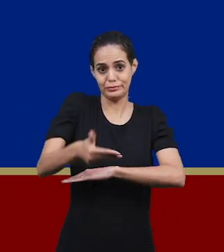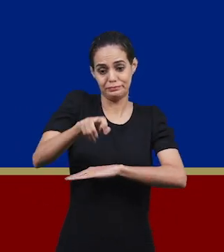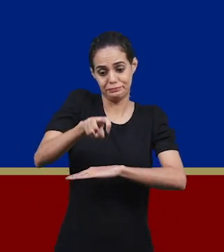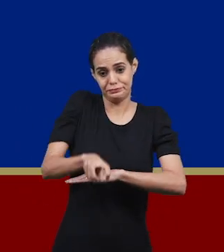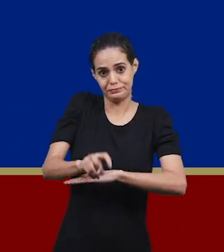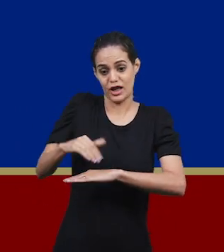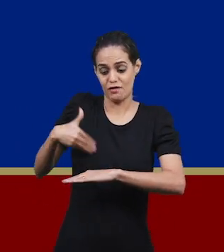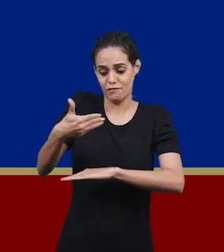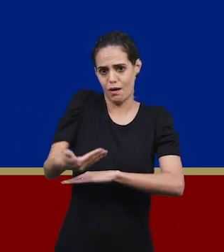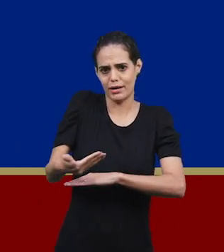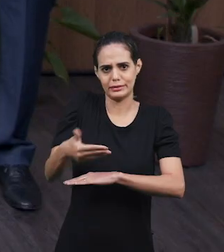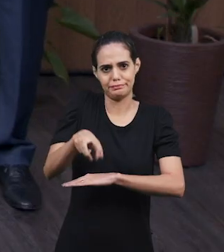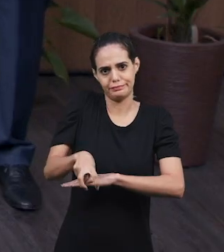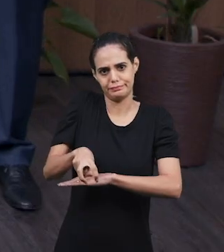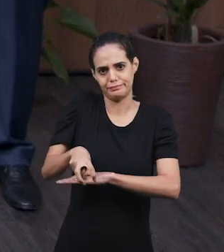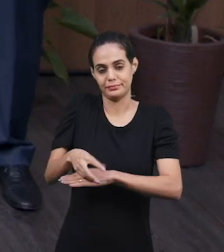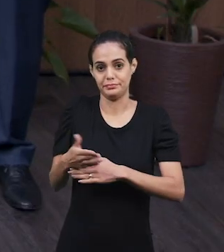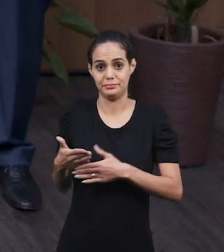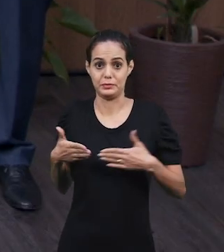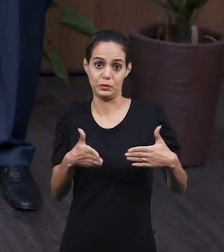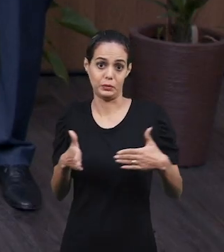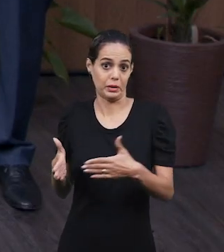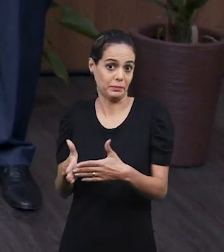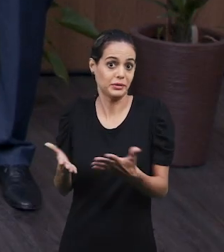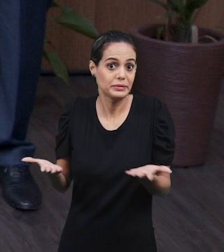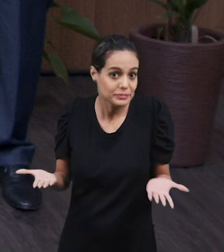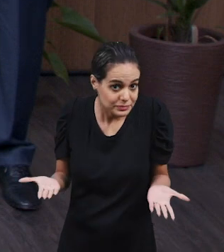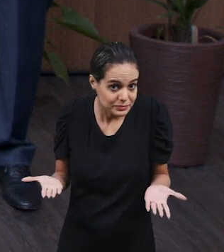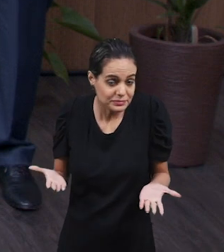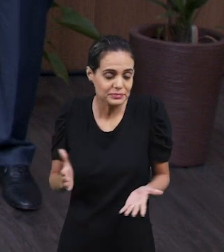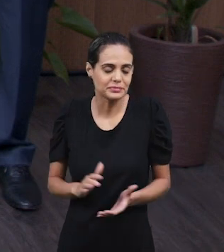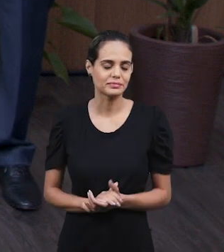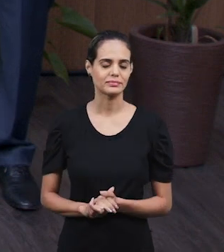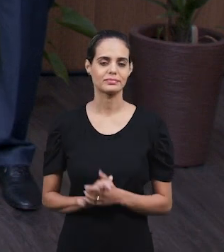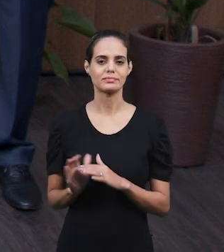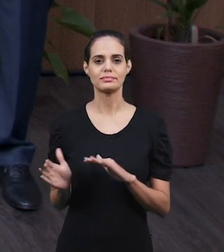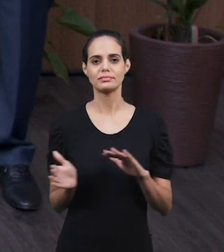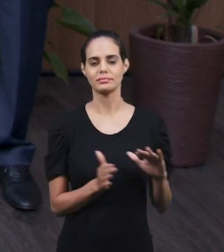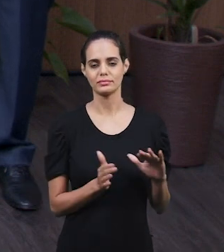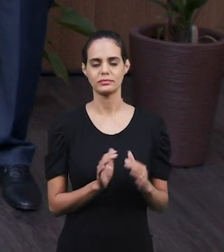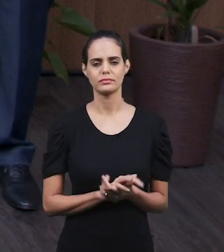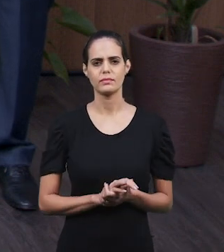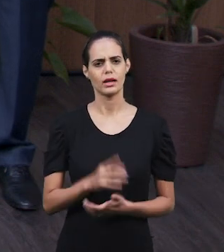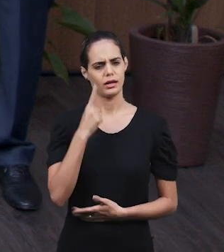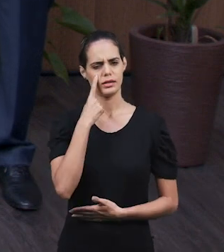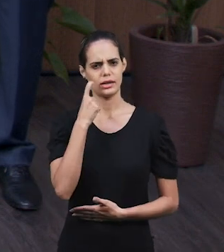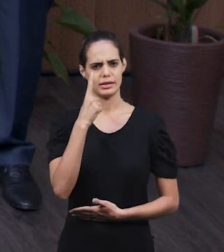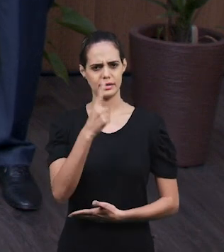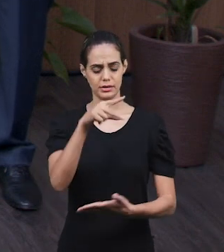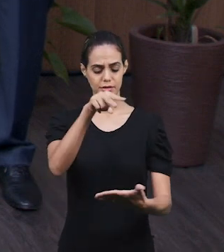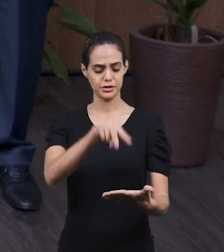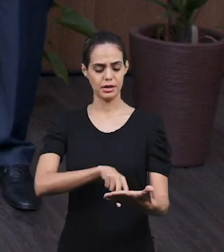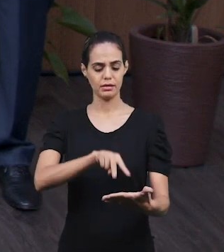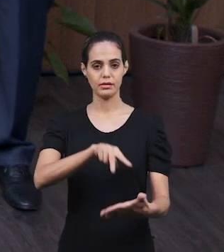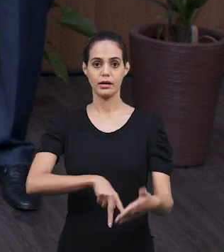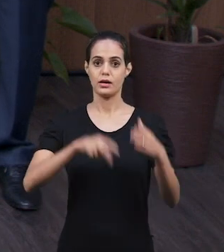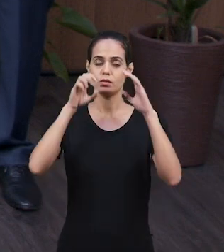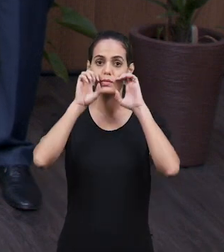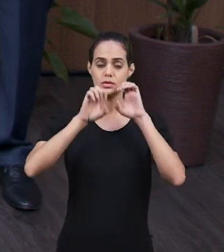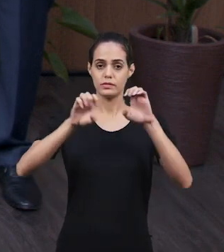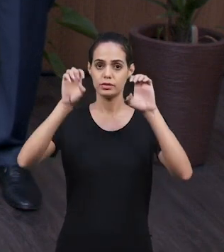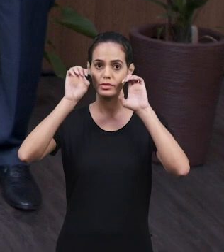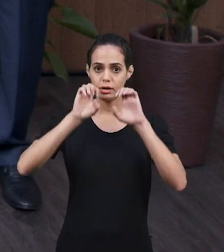Ils ne connaissent pas Jésus et il veut laisser l'homme à côté du chemin. C'est bien de dire, Sergio, que quand on lit les évangiles, Jésus n'a